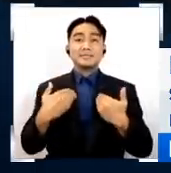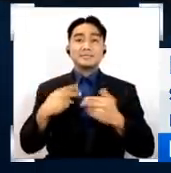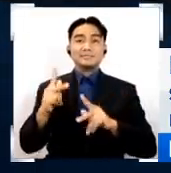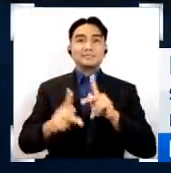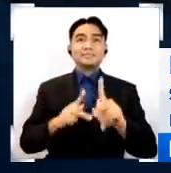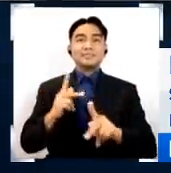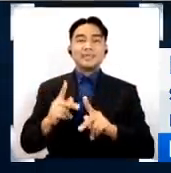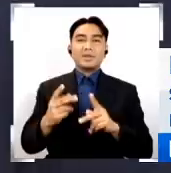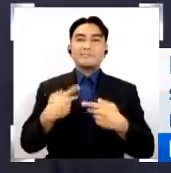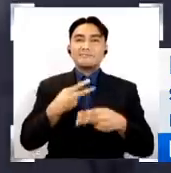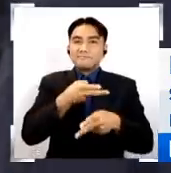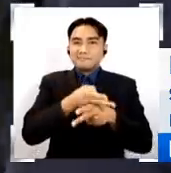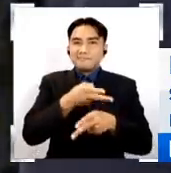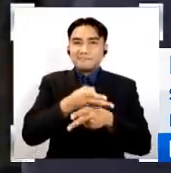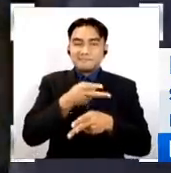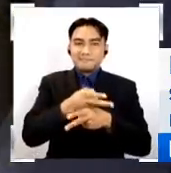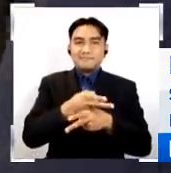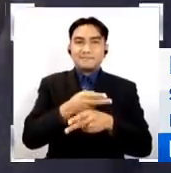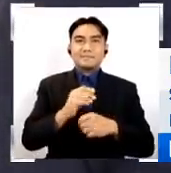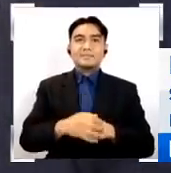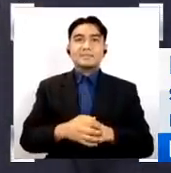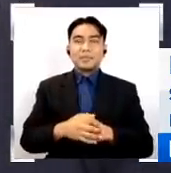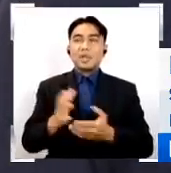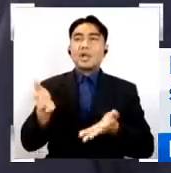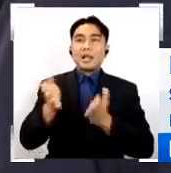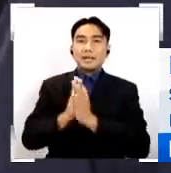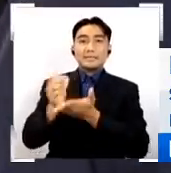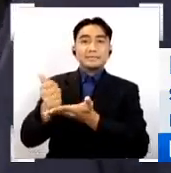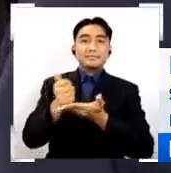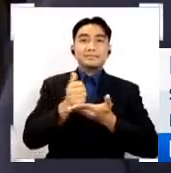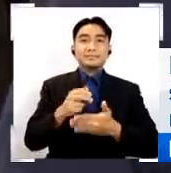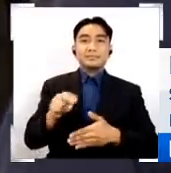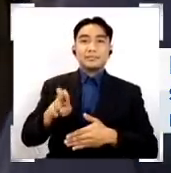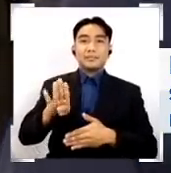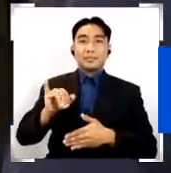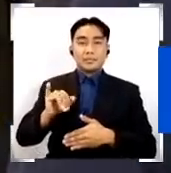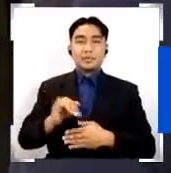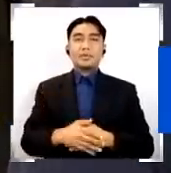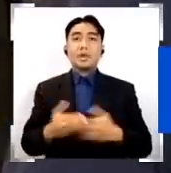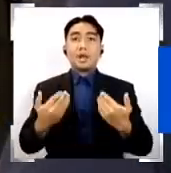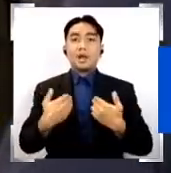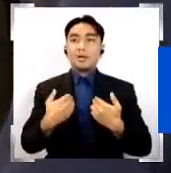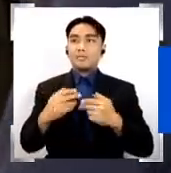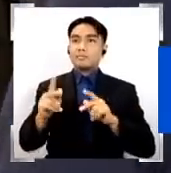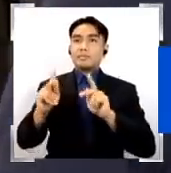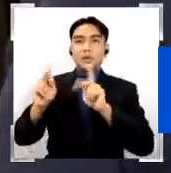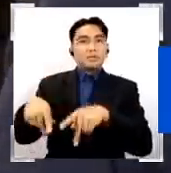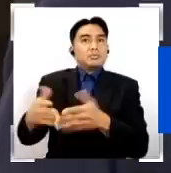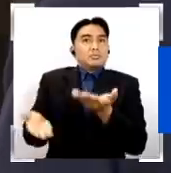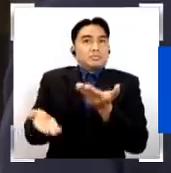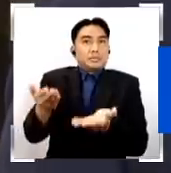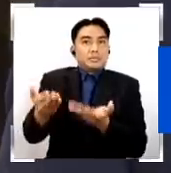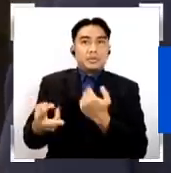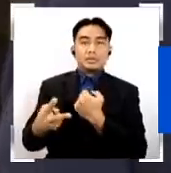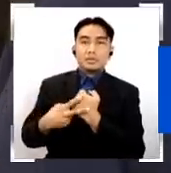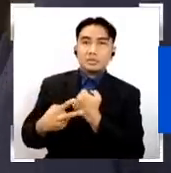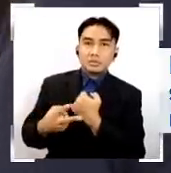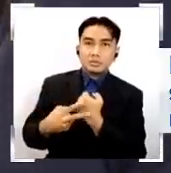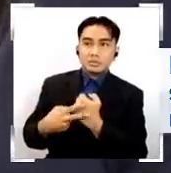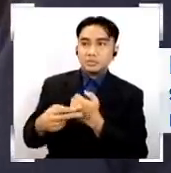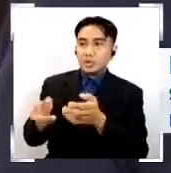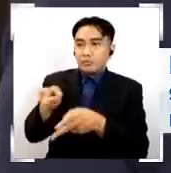tulong ng NBI. We suspect that there are residents who are holding or keeping endangered